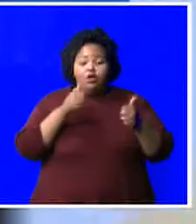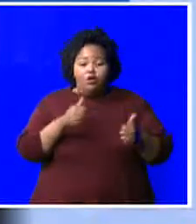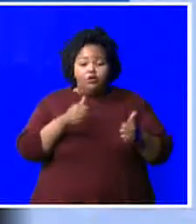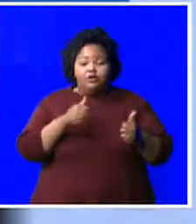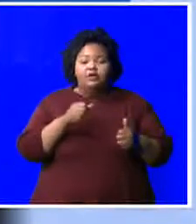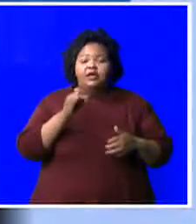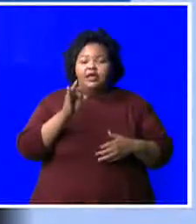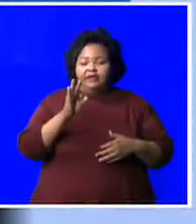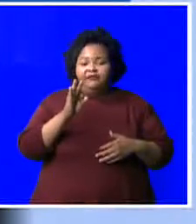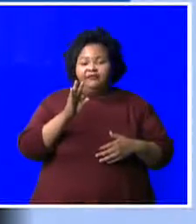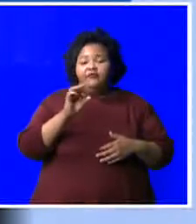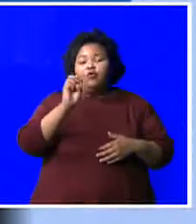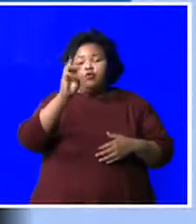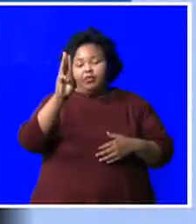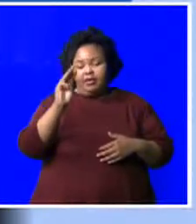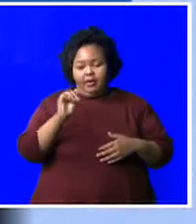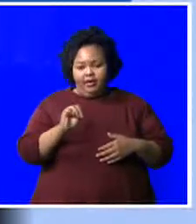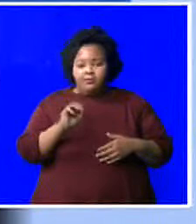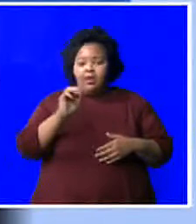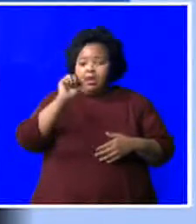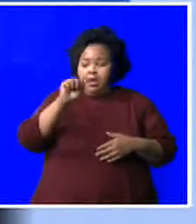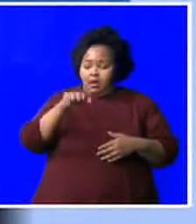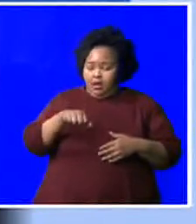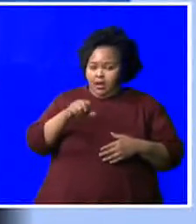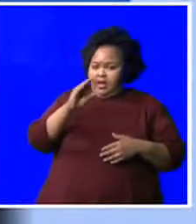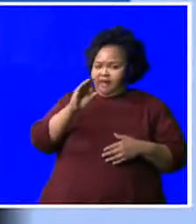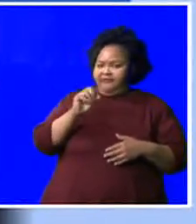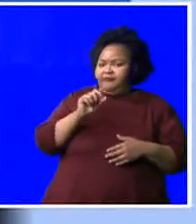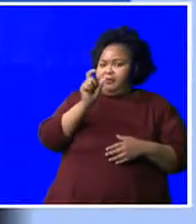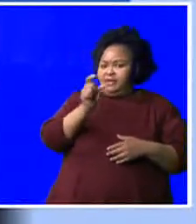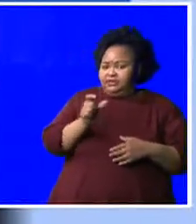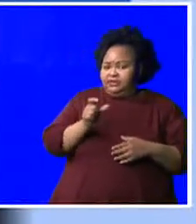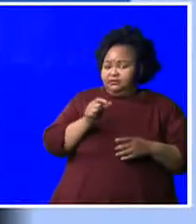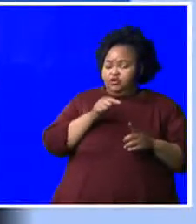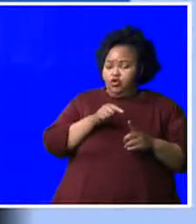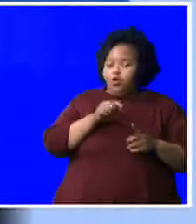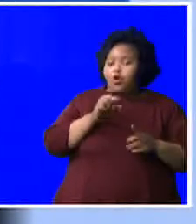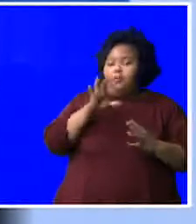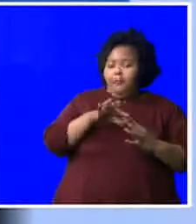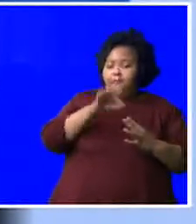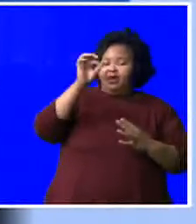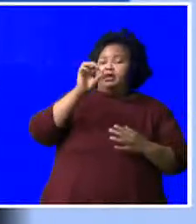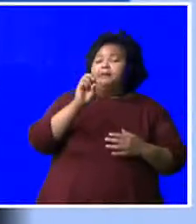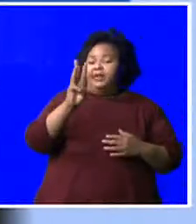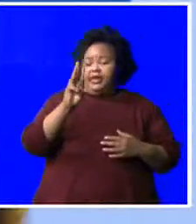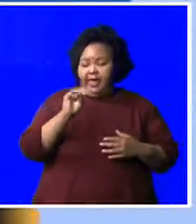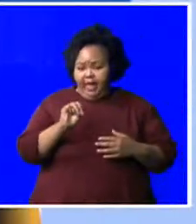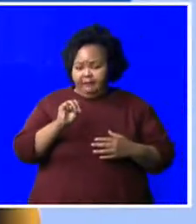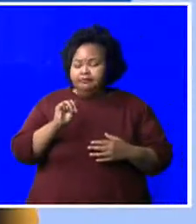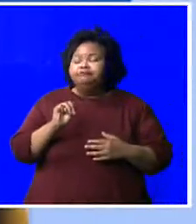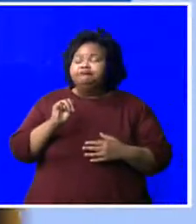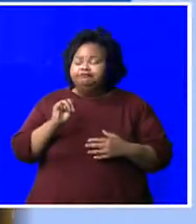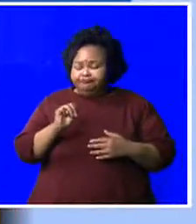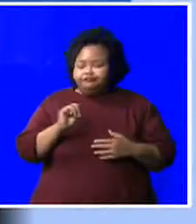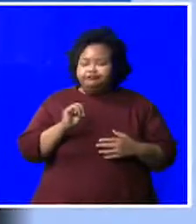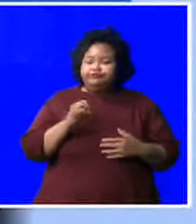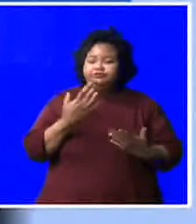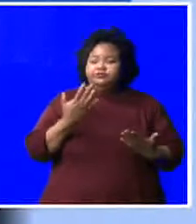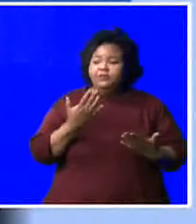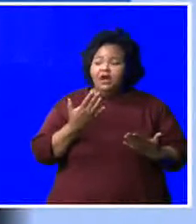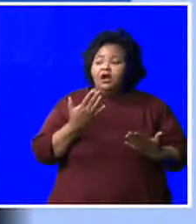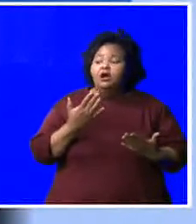use usibuka ucalata emuva ukuthi usahambisana naso yini siyakulandzela yini bese lokubheke esiveni noma